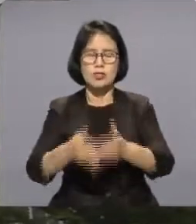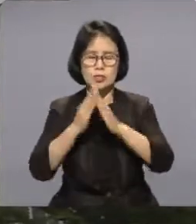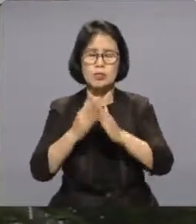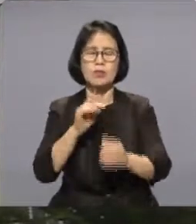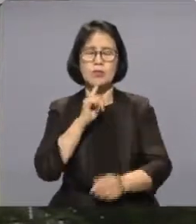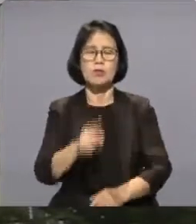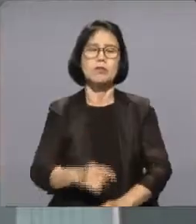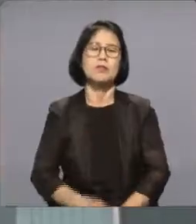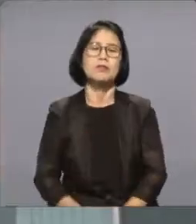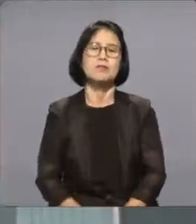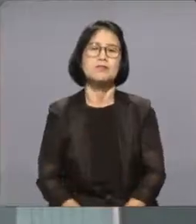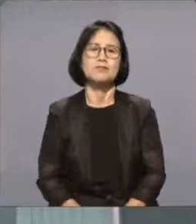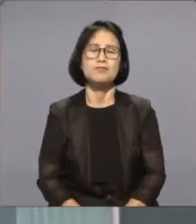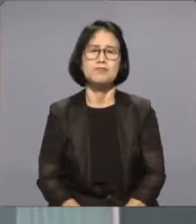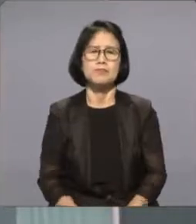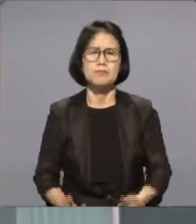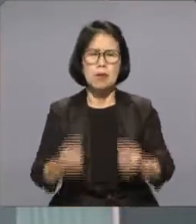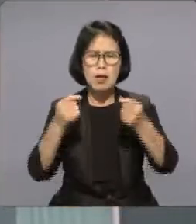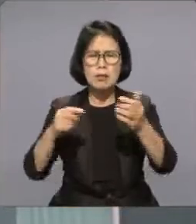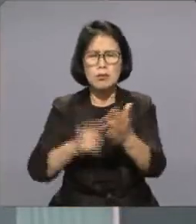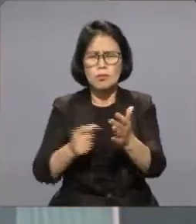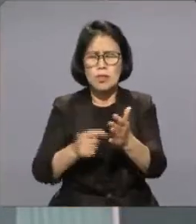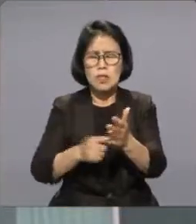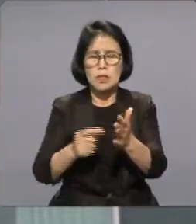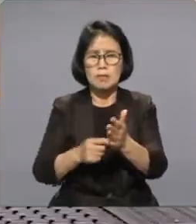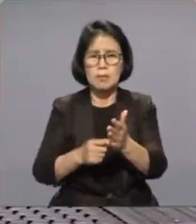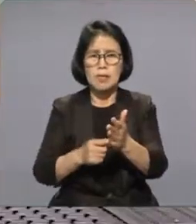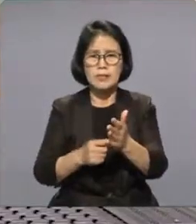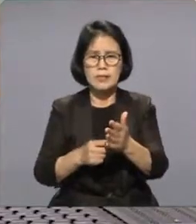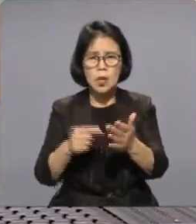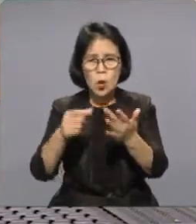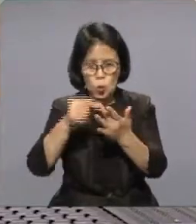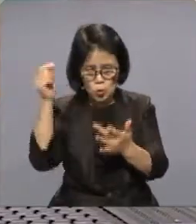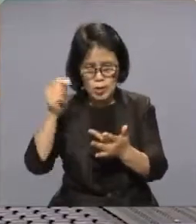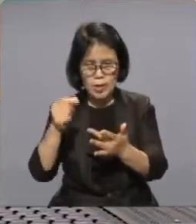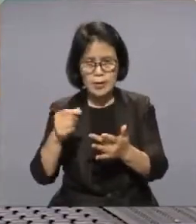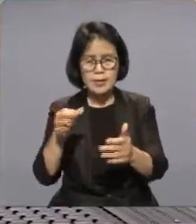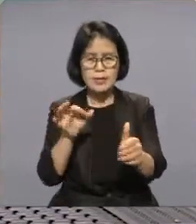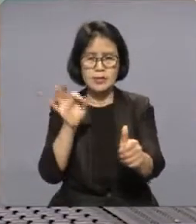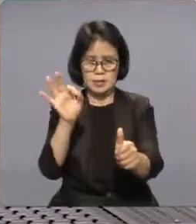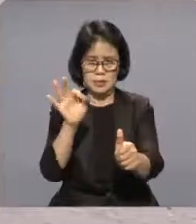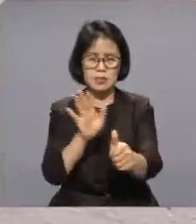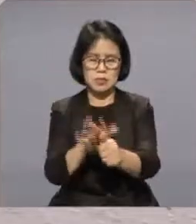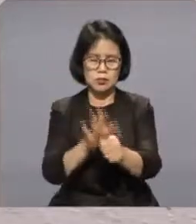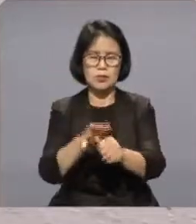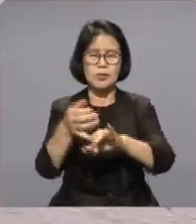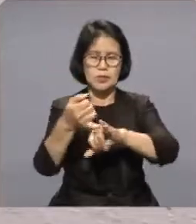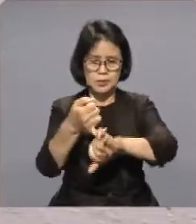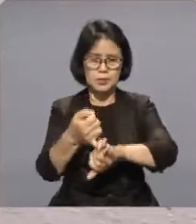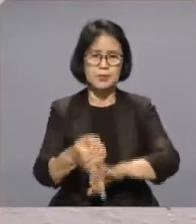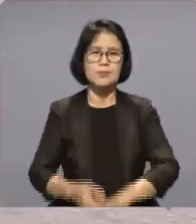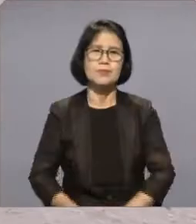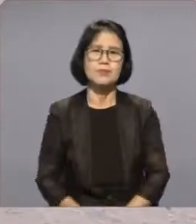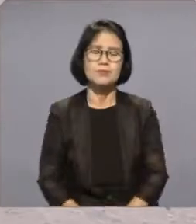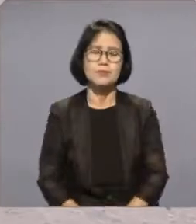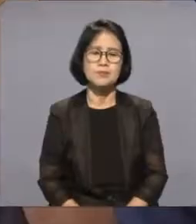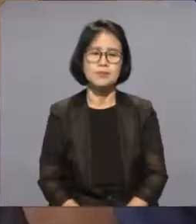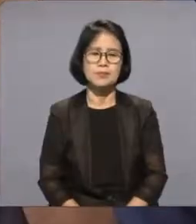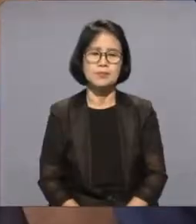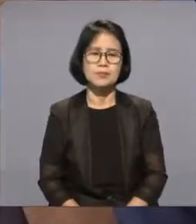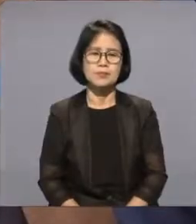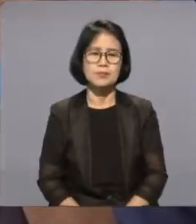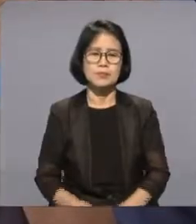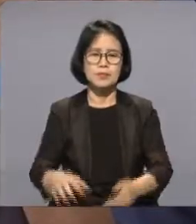했습니다. 하루빨리 정비가 시급한 단지를 골라 재정 지원도 약속했습니다. 특별